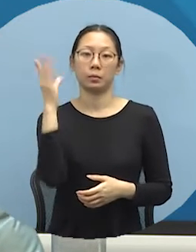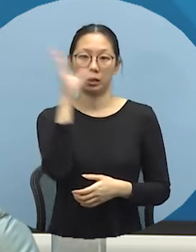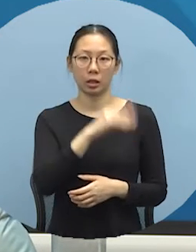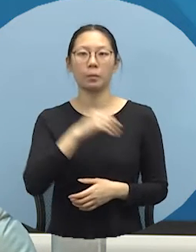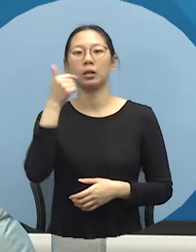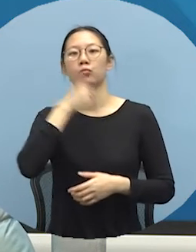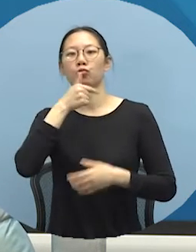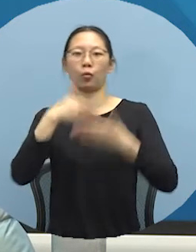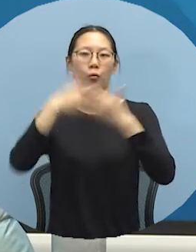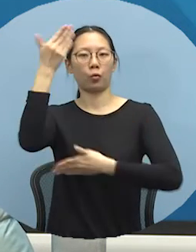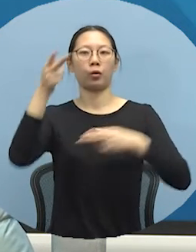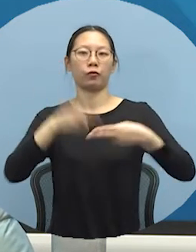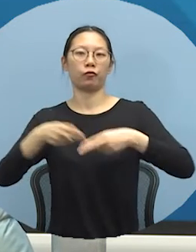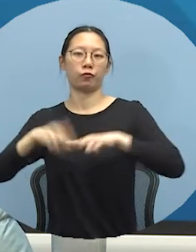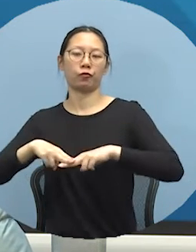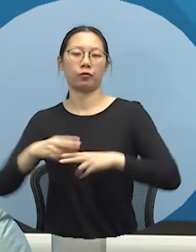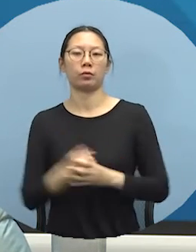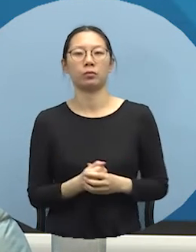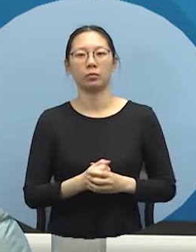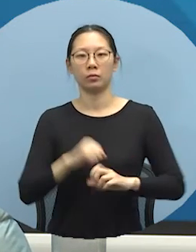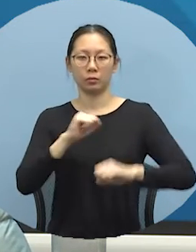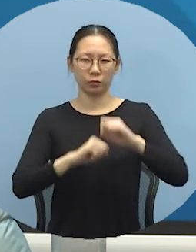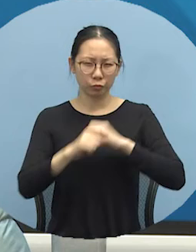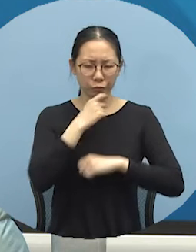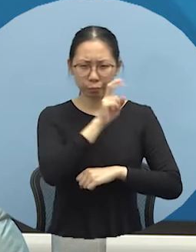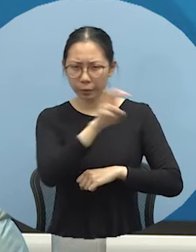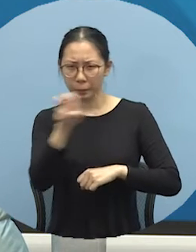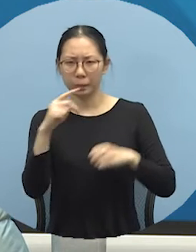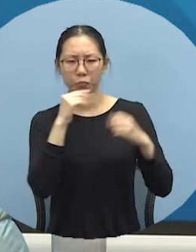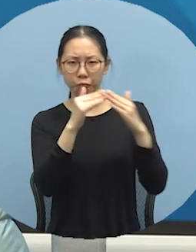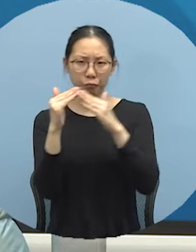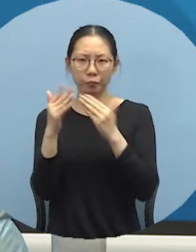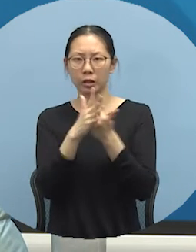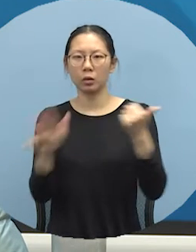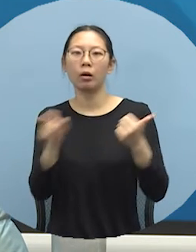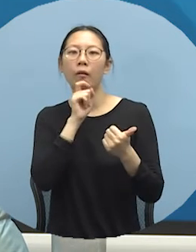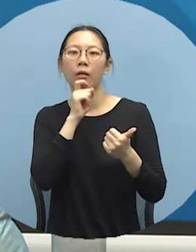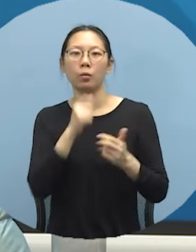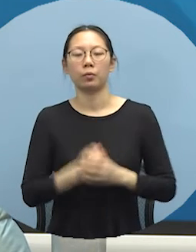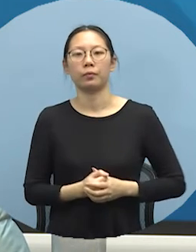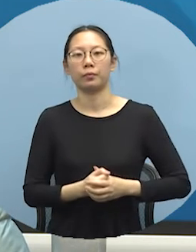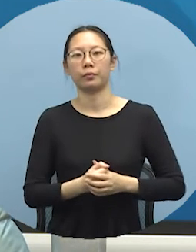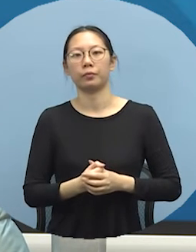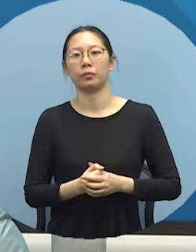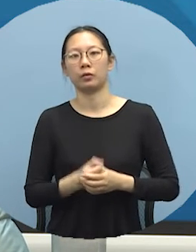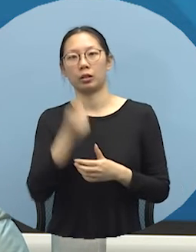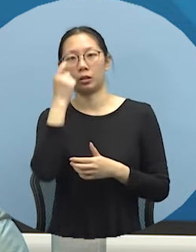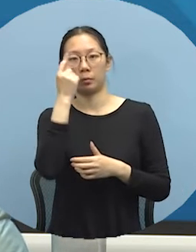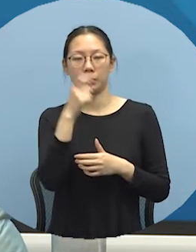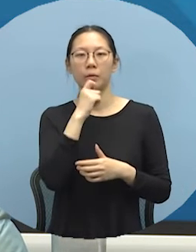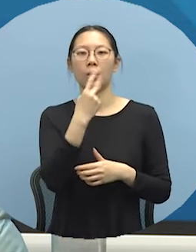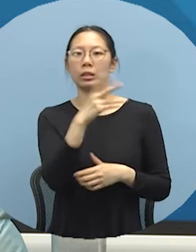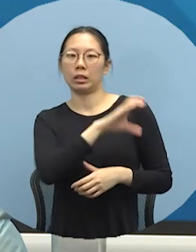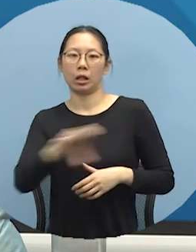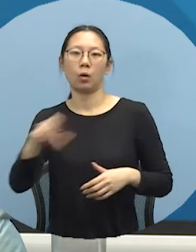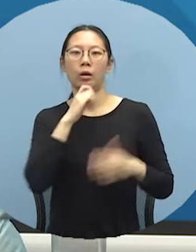行動喺深水埗個富悦樓咧，我哋都比較多嘅單位啦，就係受影響嘅。咁啊，其